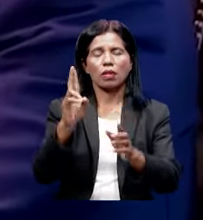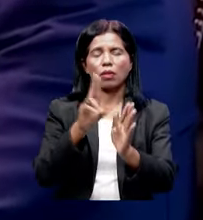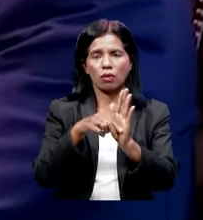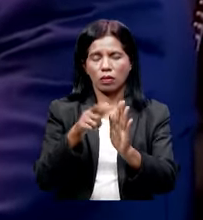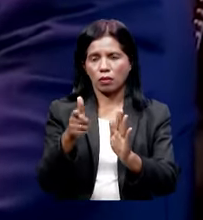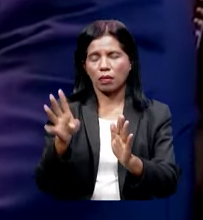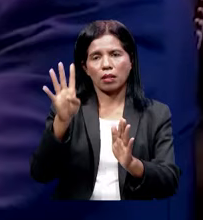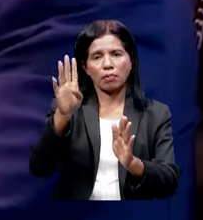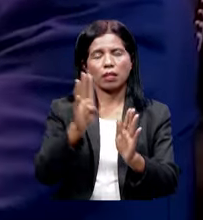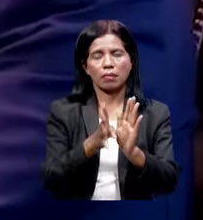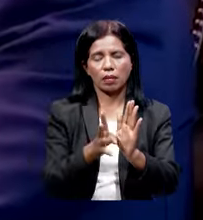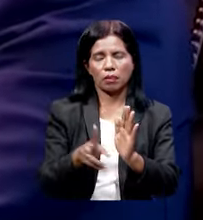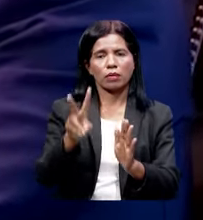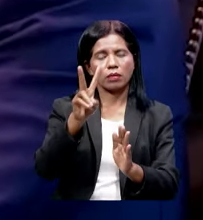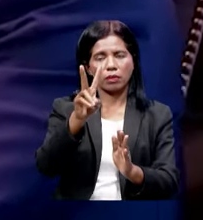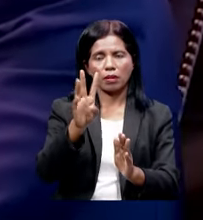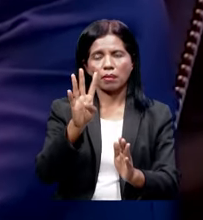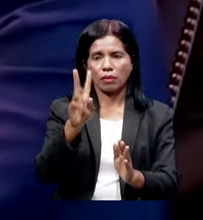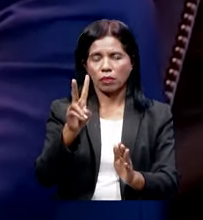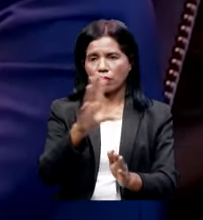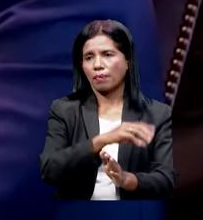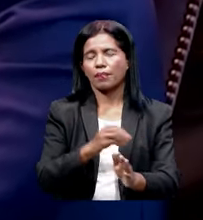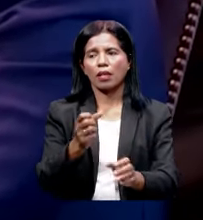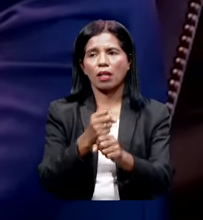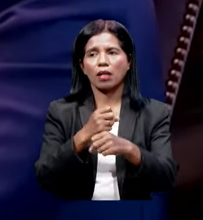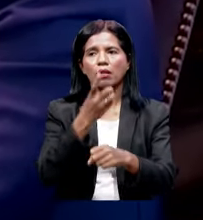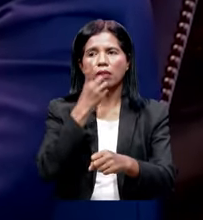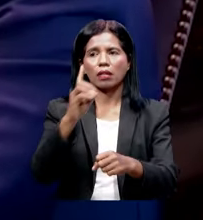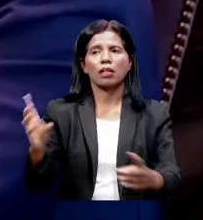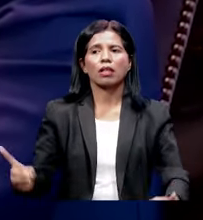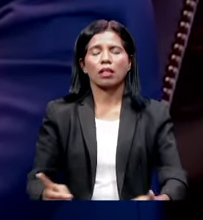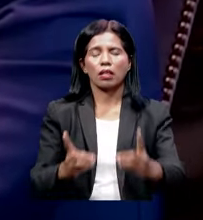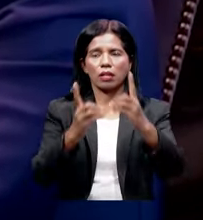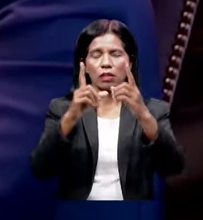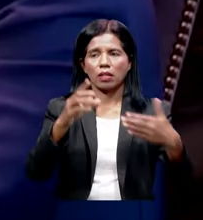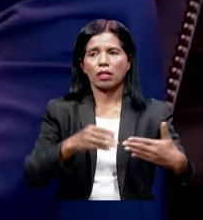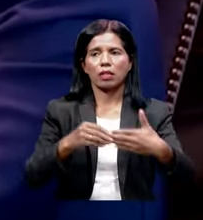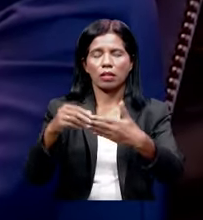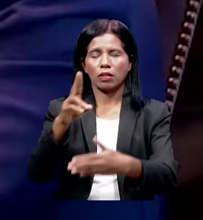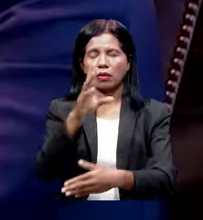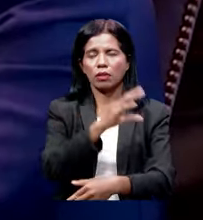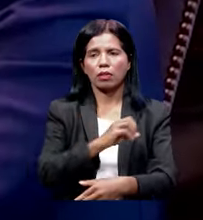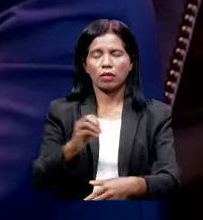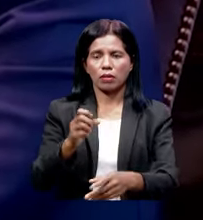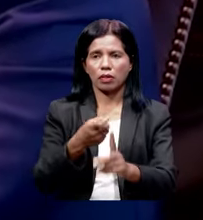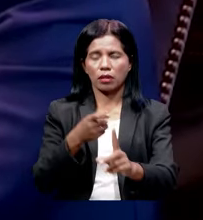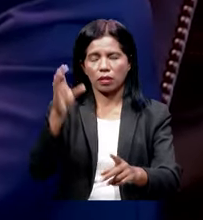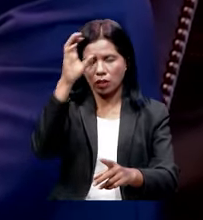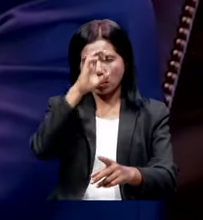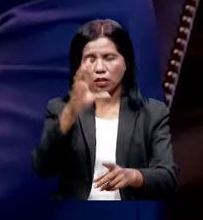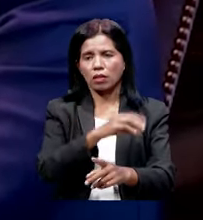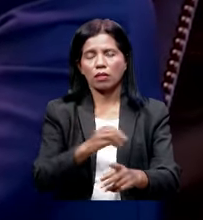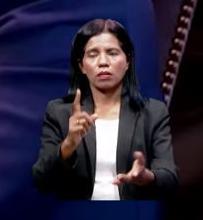restinhat, tohat nulo restinualo nilaran. Biden halu declaração ne, bain hira sorumalu hol líder União Europeia sira, ia Casa Branca,